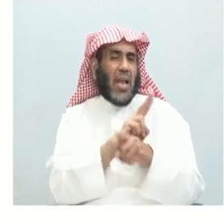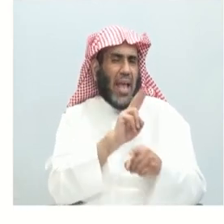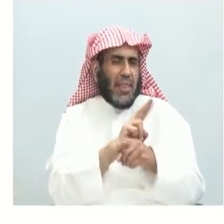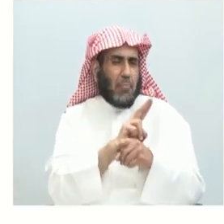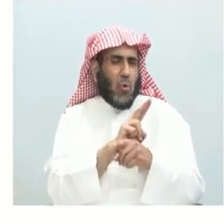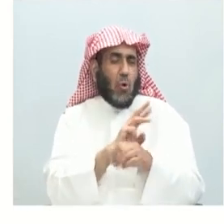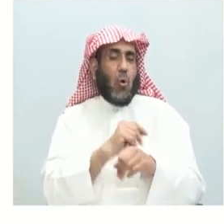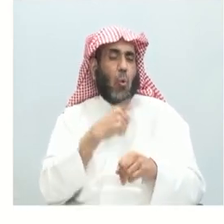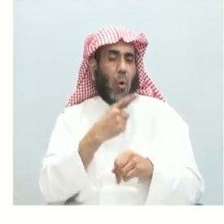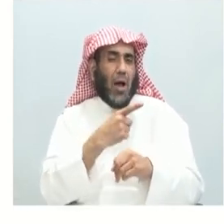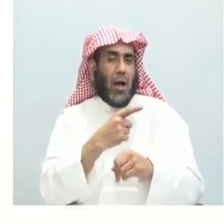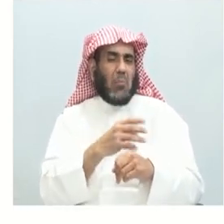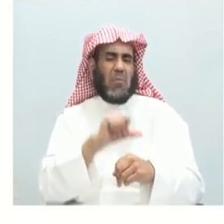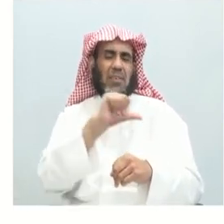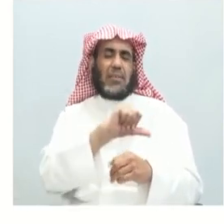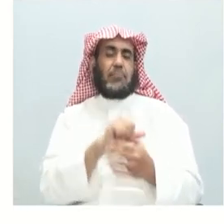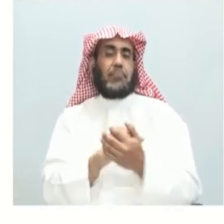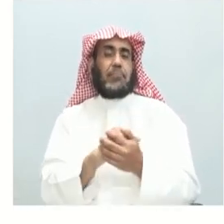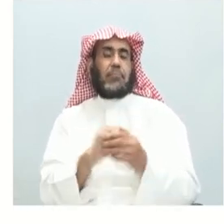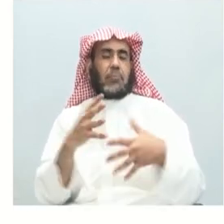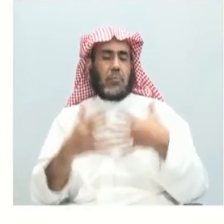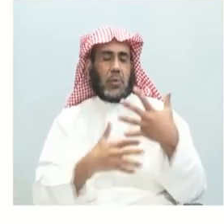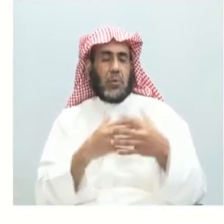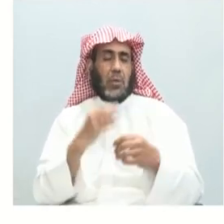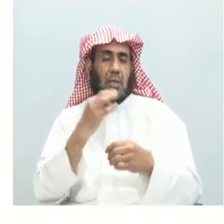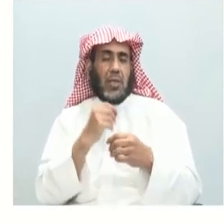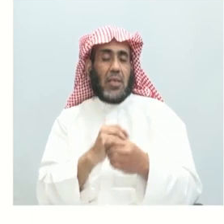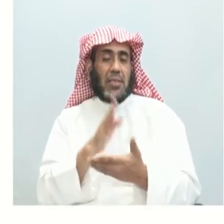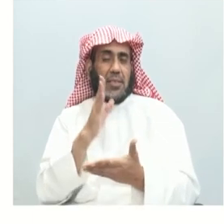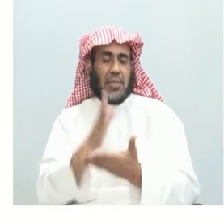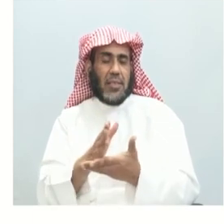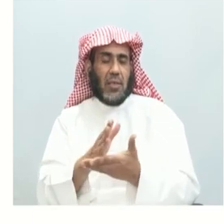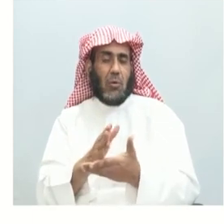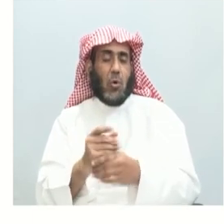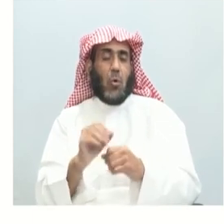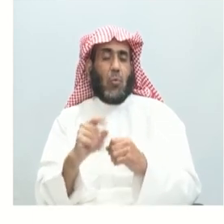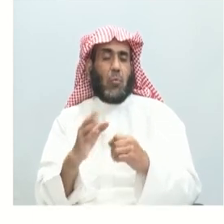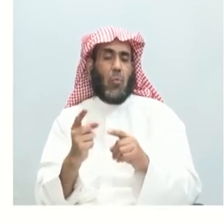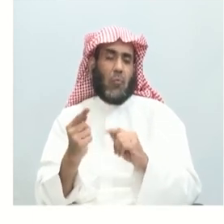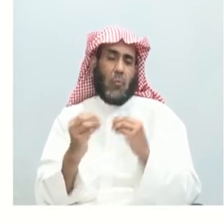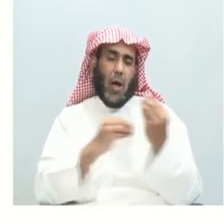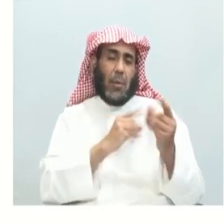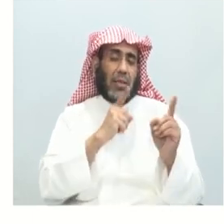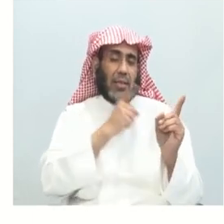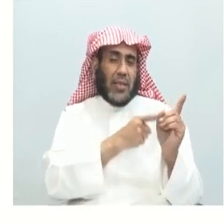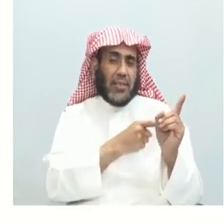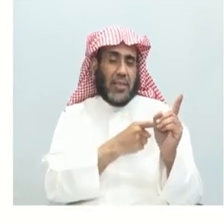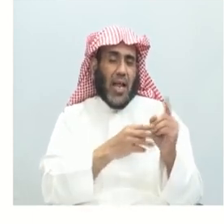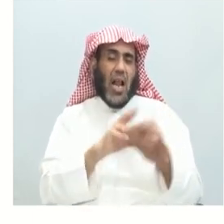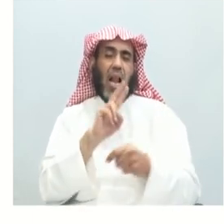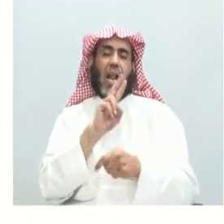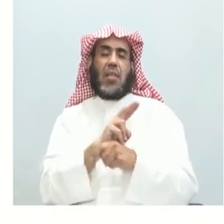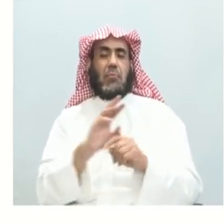وفضائله والكذب ومفاسده اذا احاول ان اتحدث عن الصدق وماذا وفي المقابل اتحدث عن ماذا